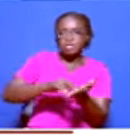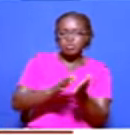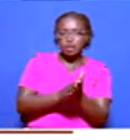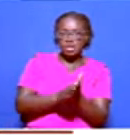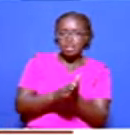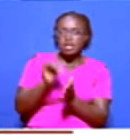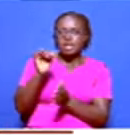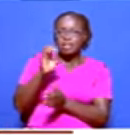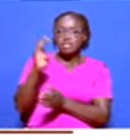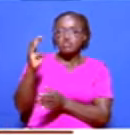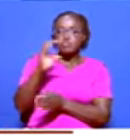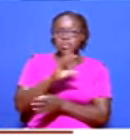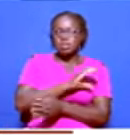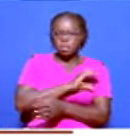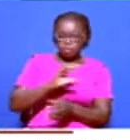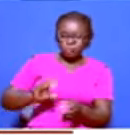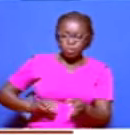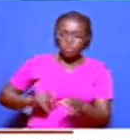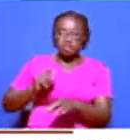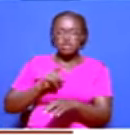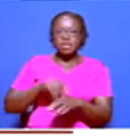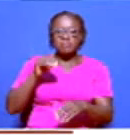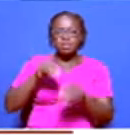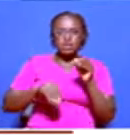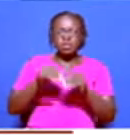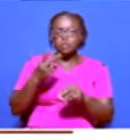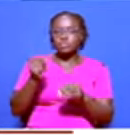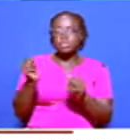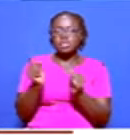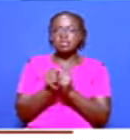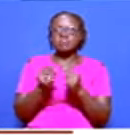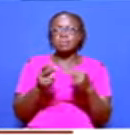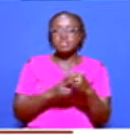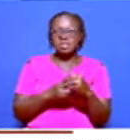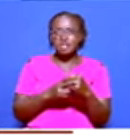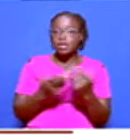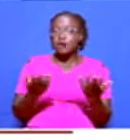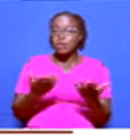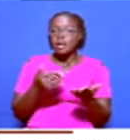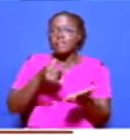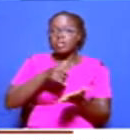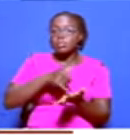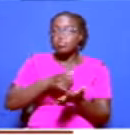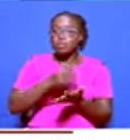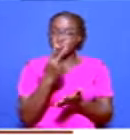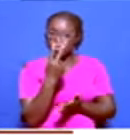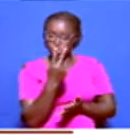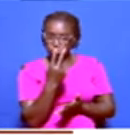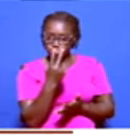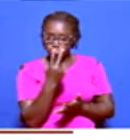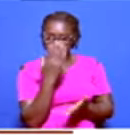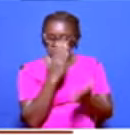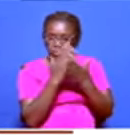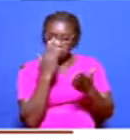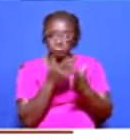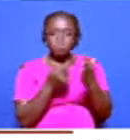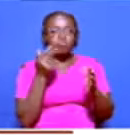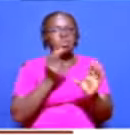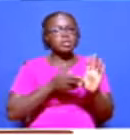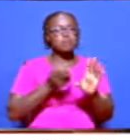hiyo wakati wa uchaguzi mkuu wa mwaka 2017 ambapo wahusika wawili walizuiliwa kushiriki uchaguzi